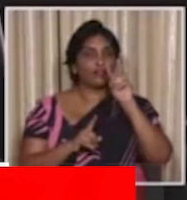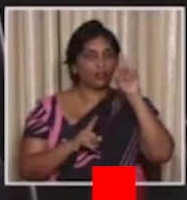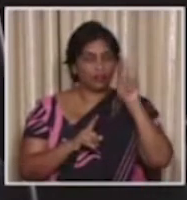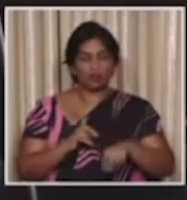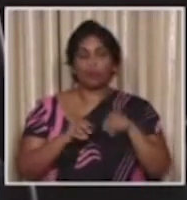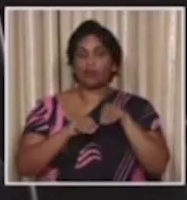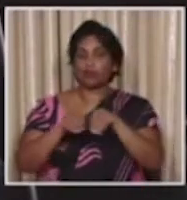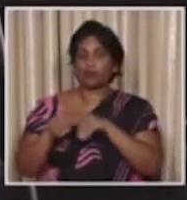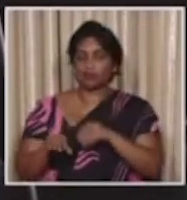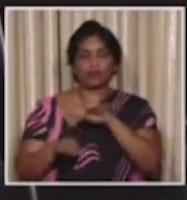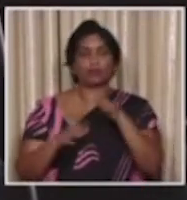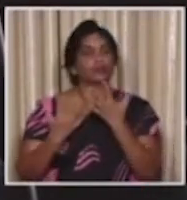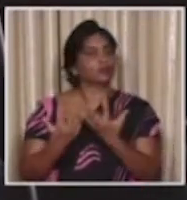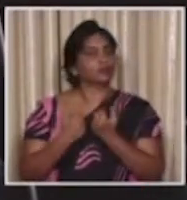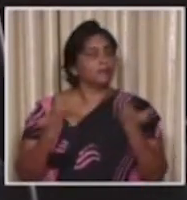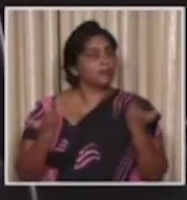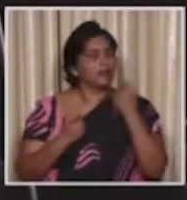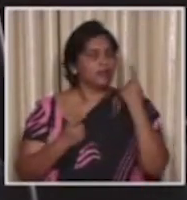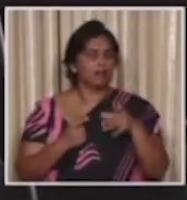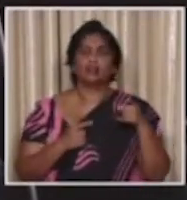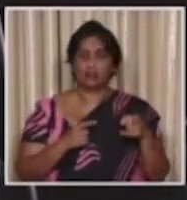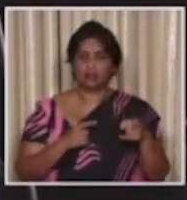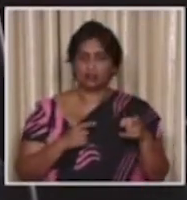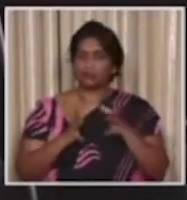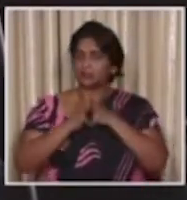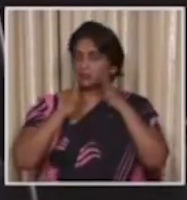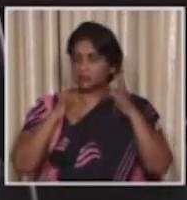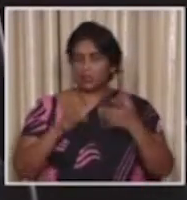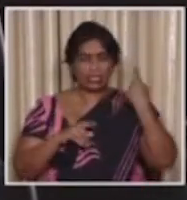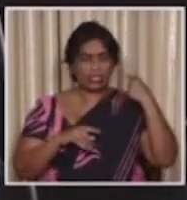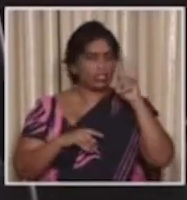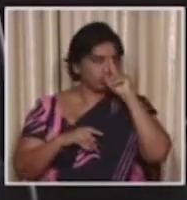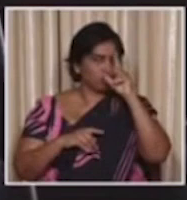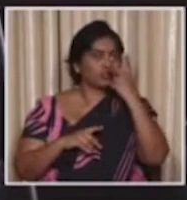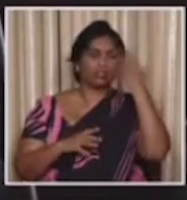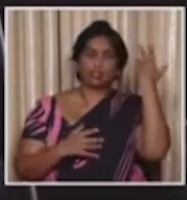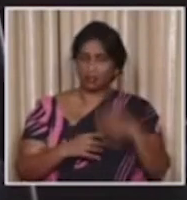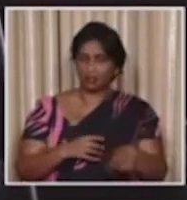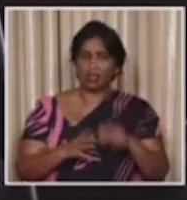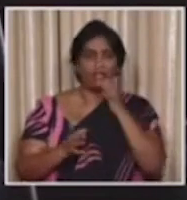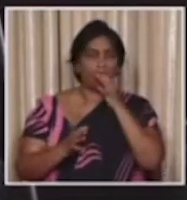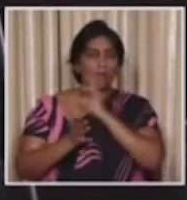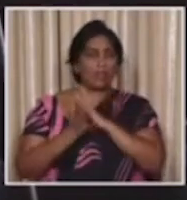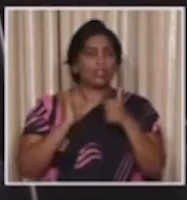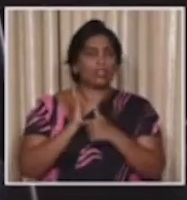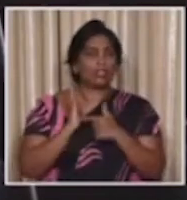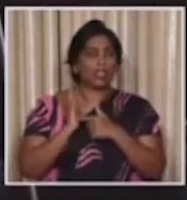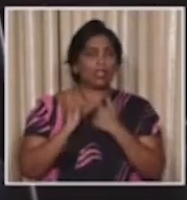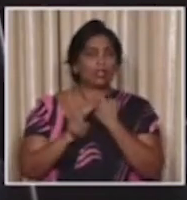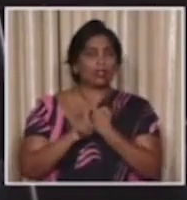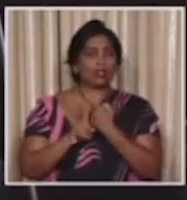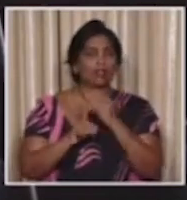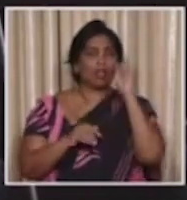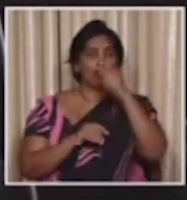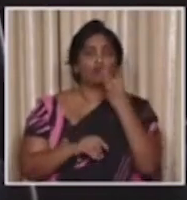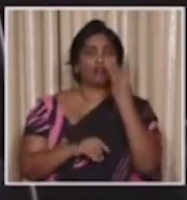ඉතින් ගොයියොන්ගේ ඉඩකඩම් බේරගන්න බැරි ඒ නිසායි. අද මේ විශාල මේ ගිය සතියේ දෙන්නෙක් මරුණා. තංගල් නගරේට කාල්තනෙක් ඉස්සරහින් ගිය